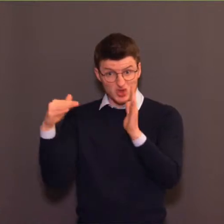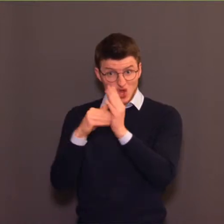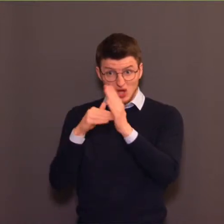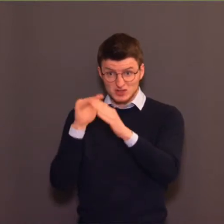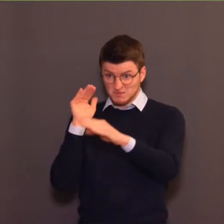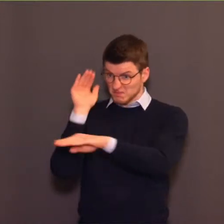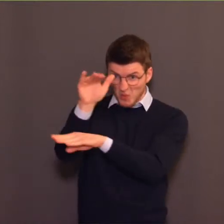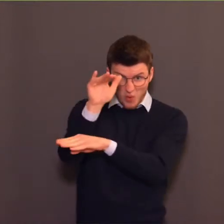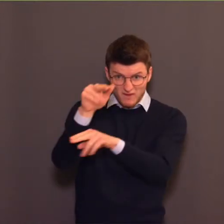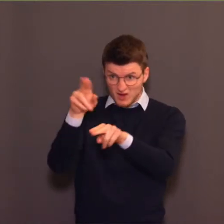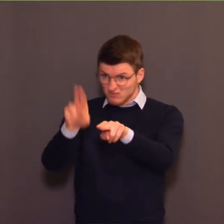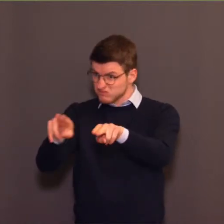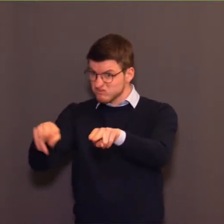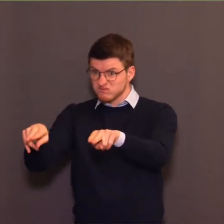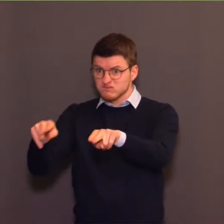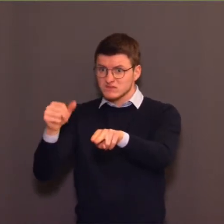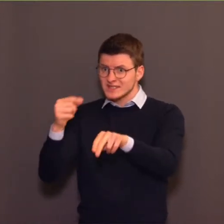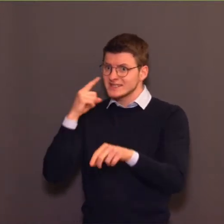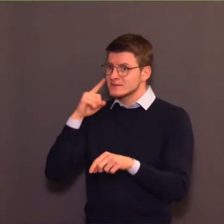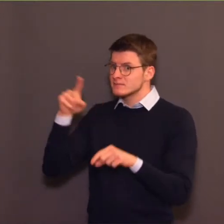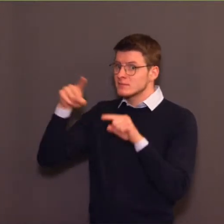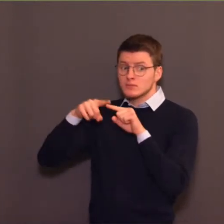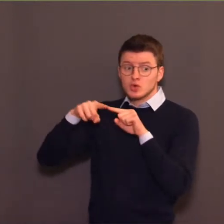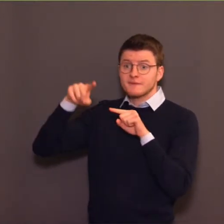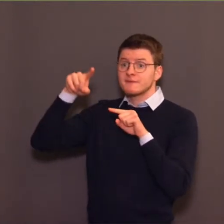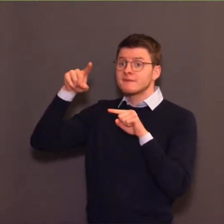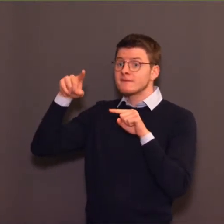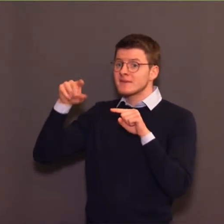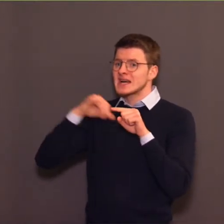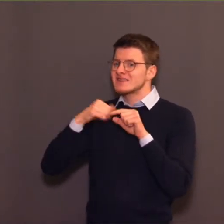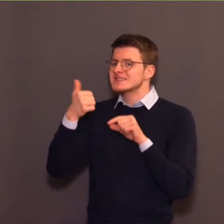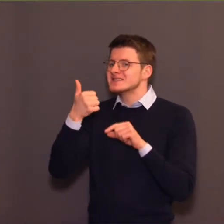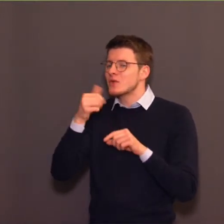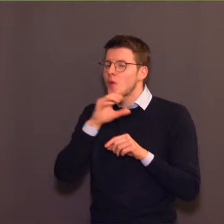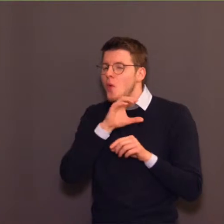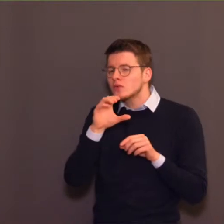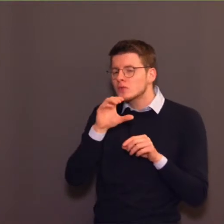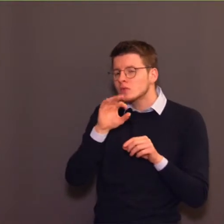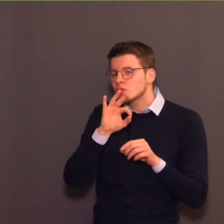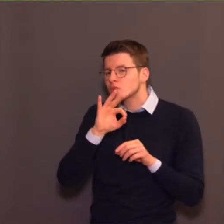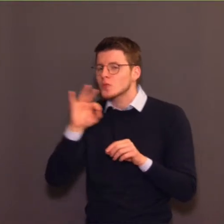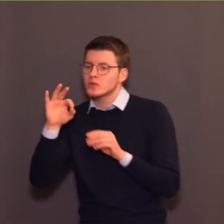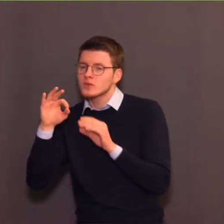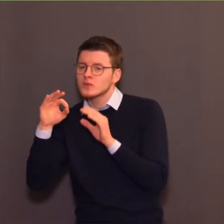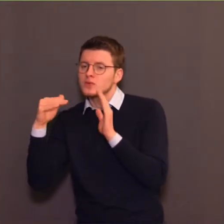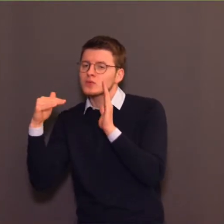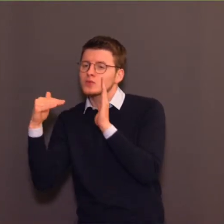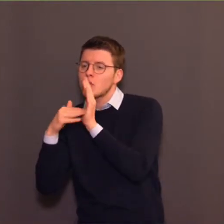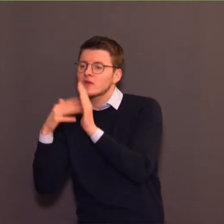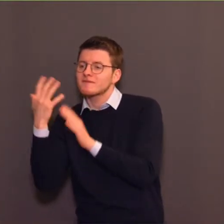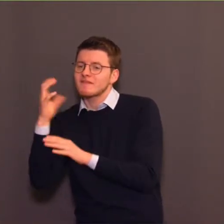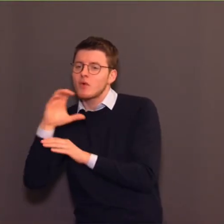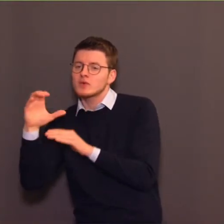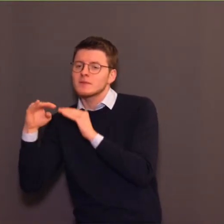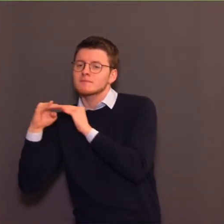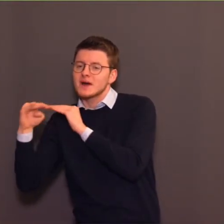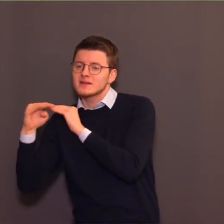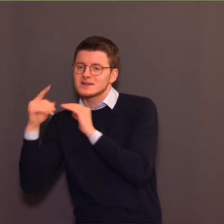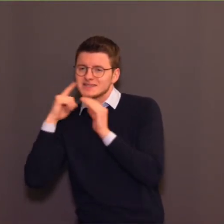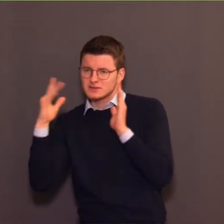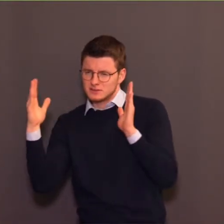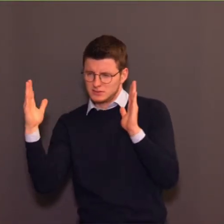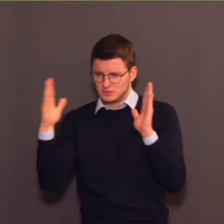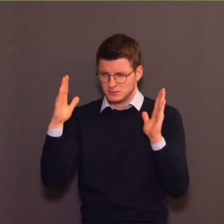De curve laat een brede spreiding zien tussen de 600 en 1500 bedden. In vele